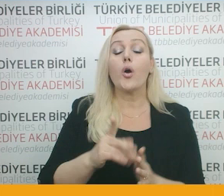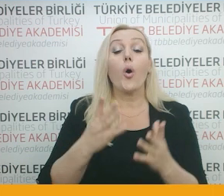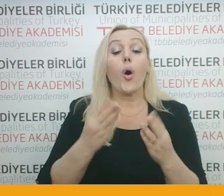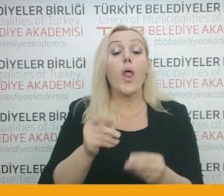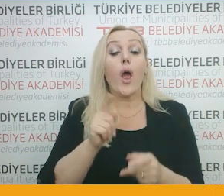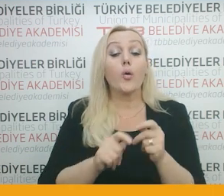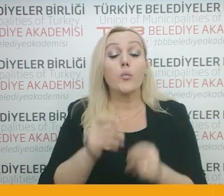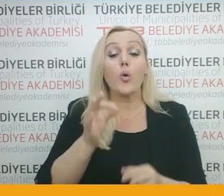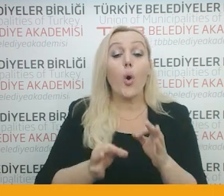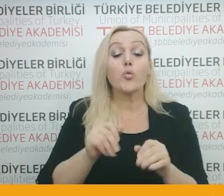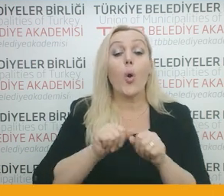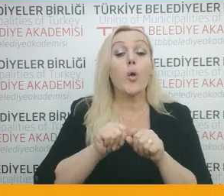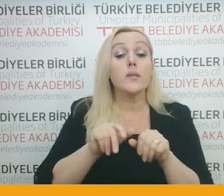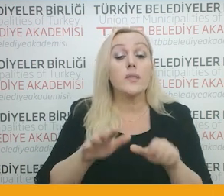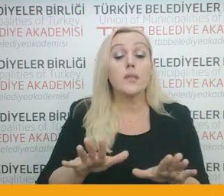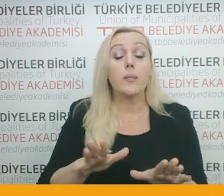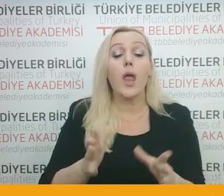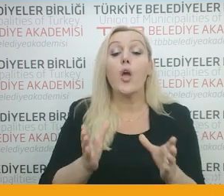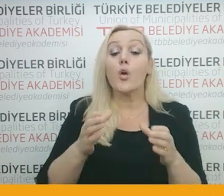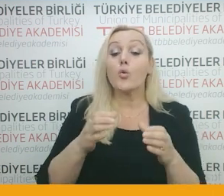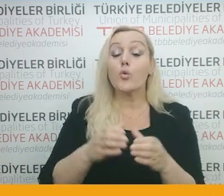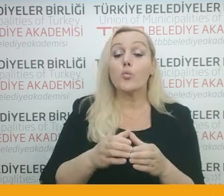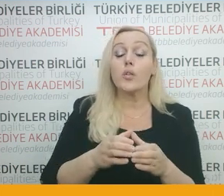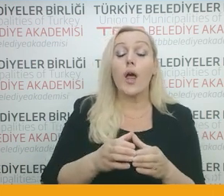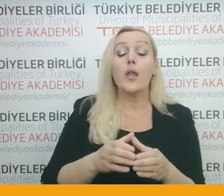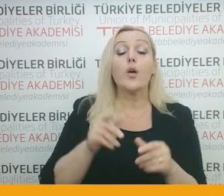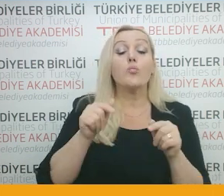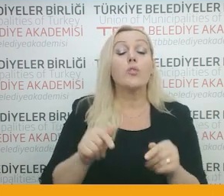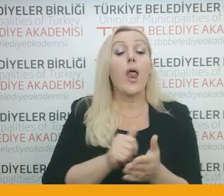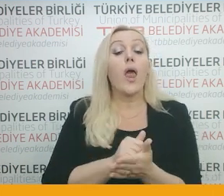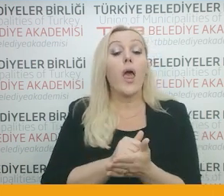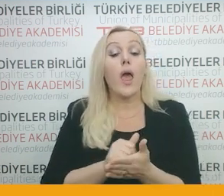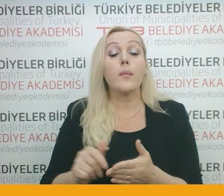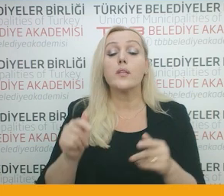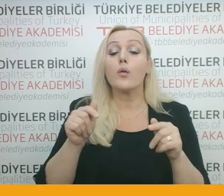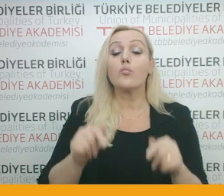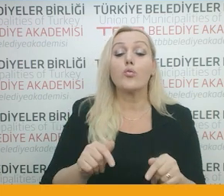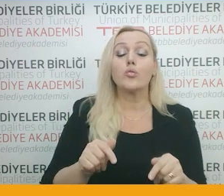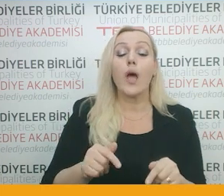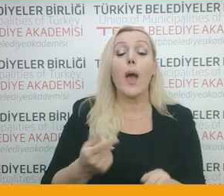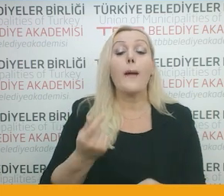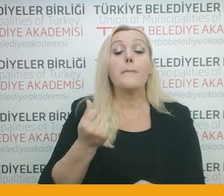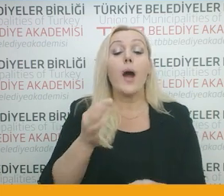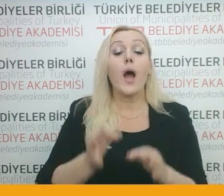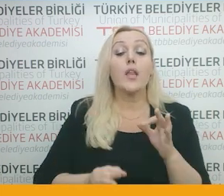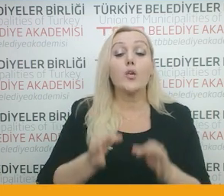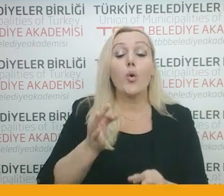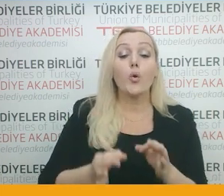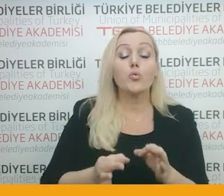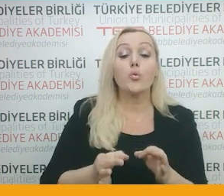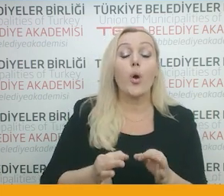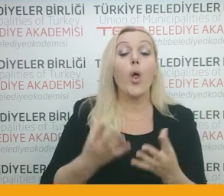oluşturulan kontrol sistemiyle kurumsal yapı, yöntem ve süreçlerin tamamına biz burada mali kontrol